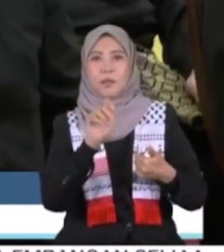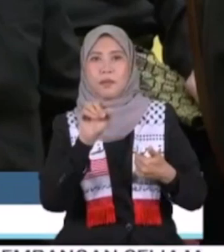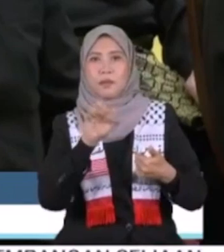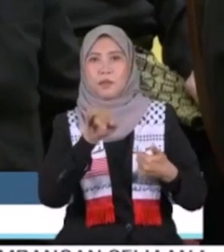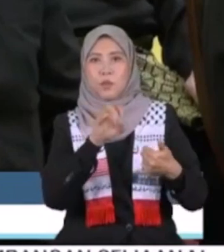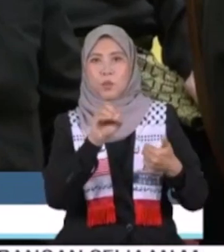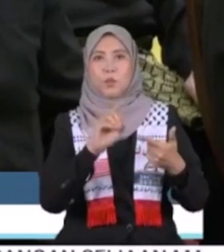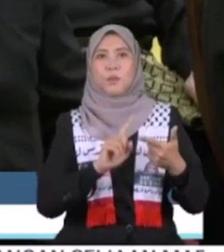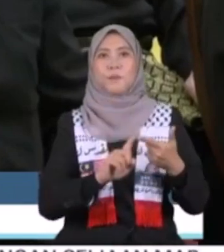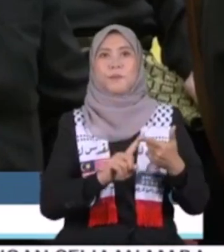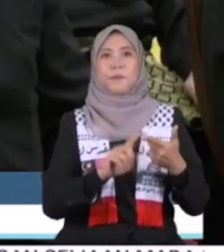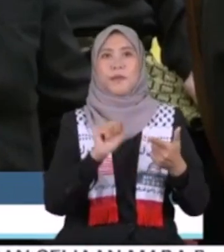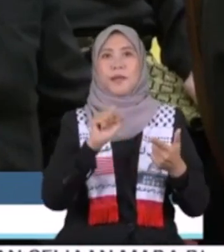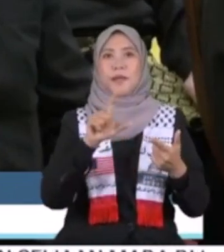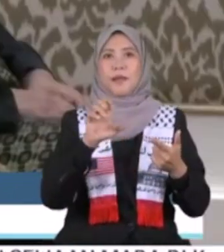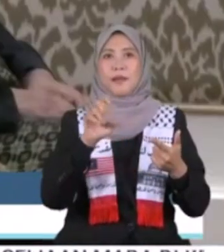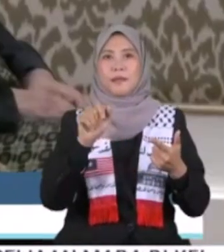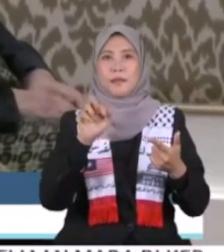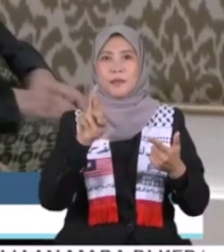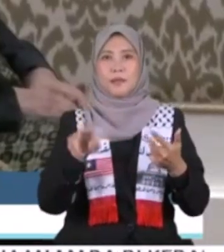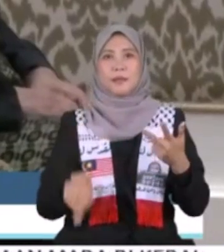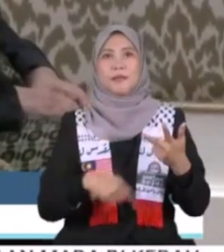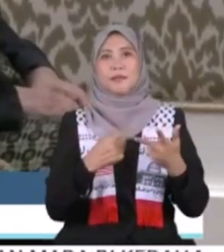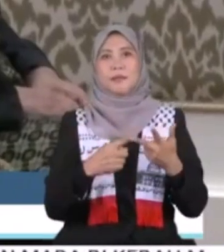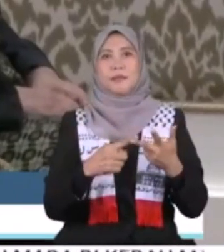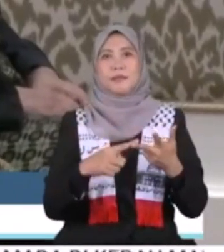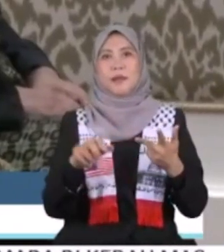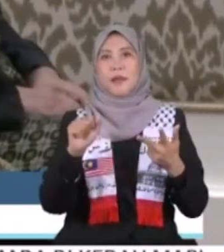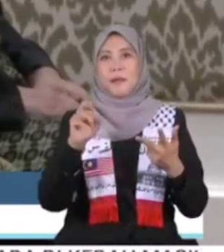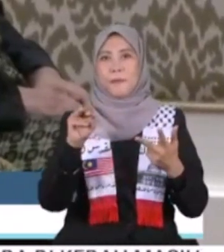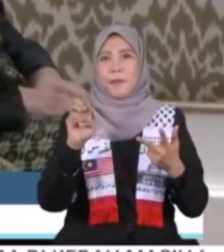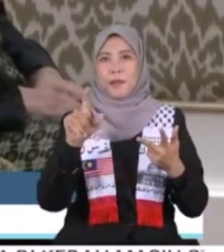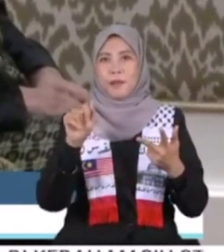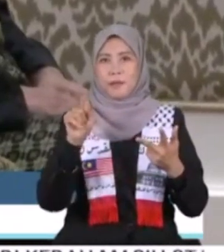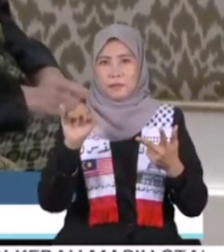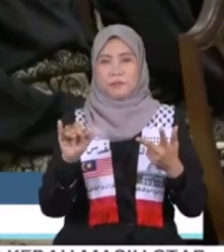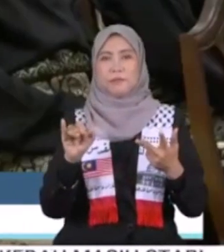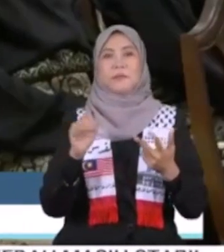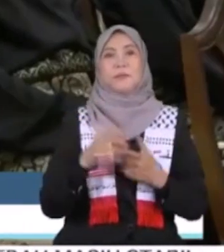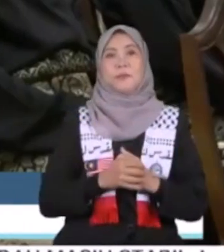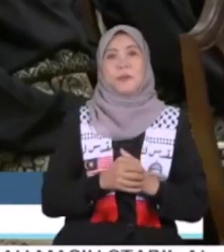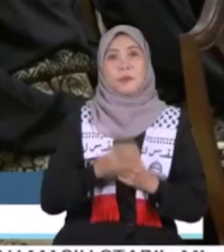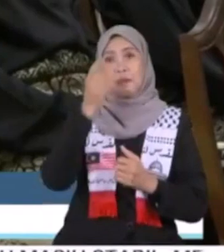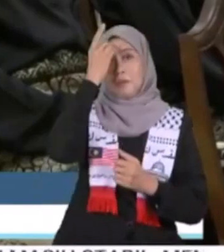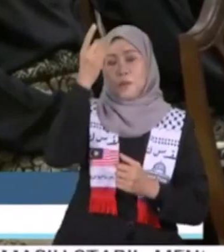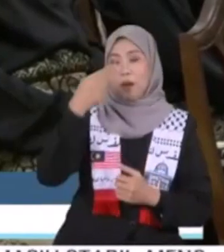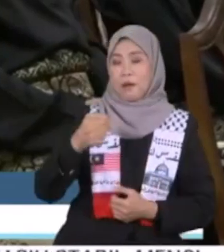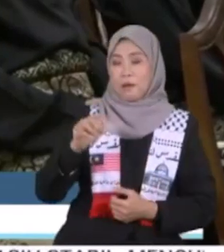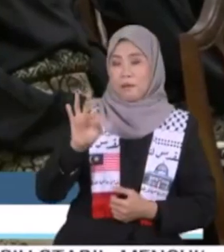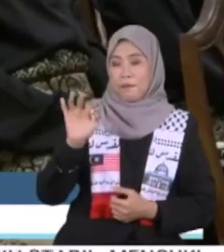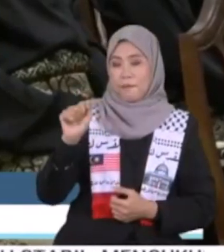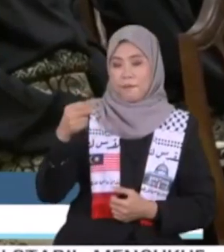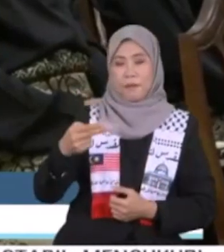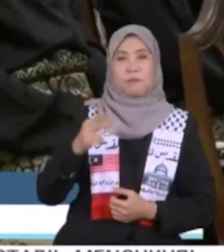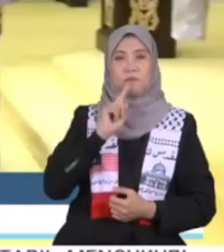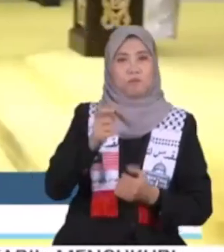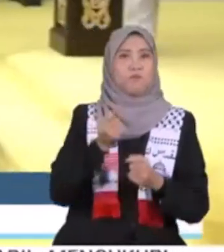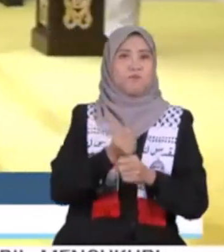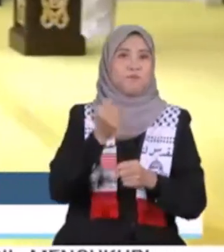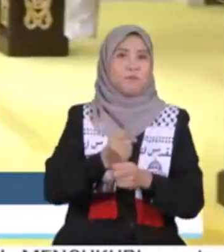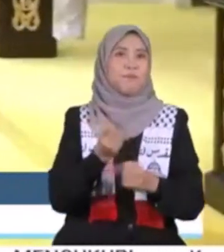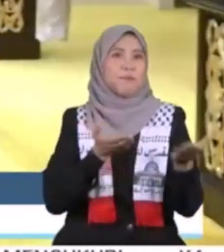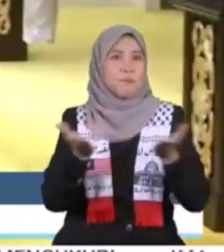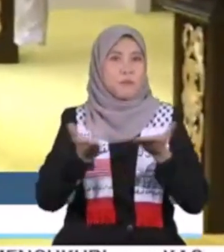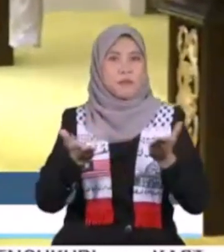Ha Dan yang Arif emelati anak parnel Datuk Hanifah dan datuk vazir alam sebelum ini berkhidmat sebagai Hakim Mahkamah